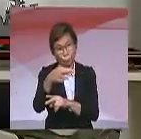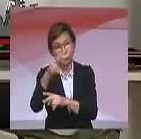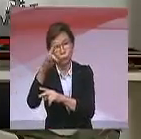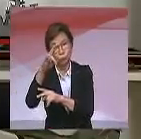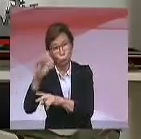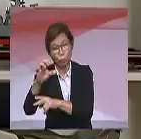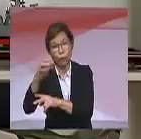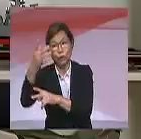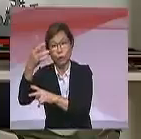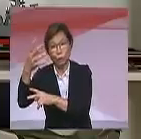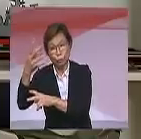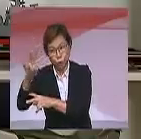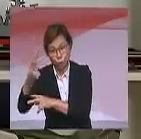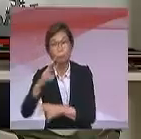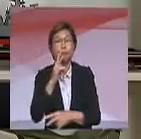4,717 restoran,